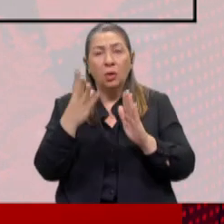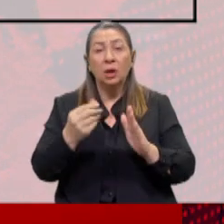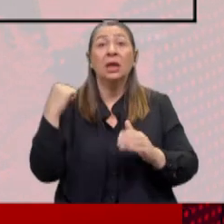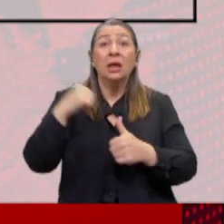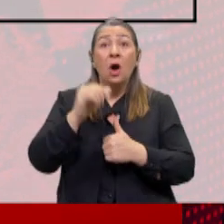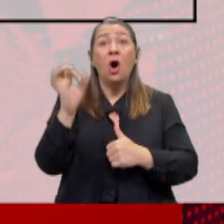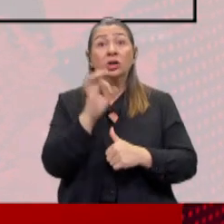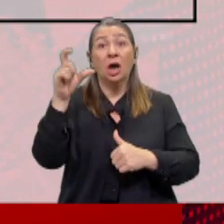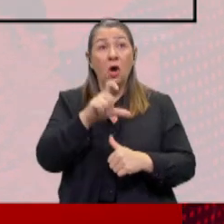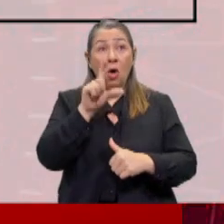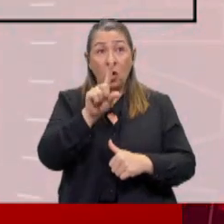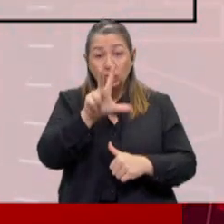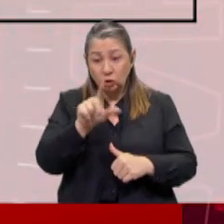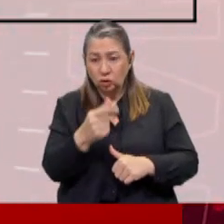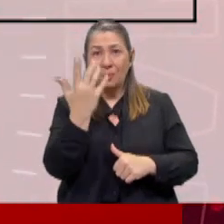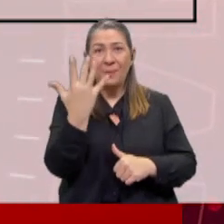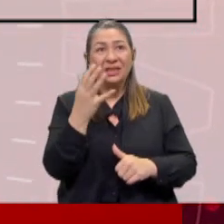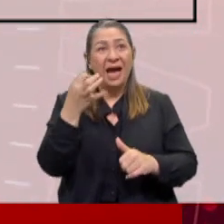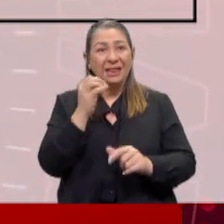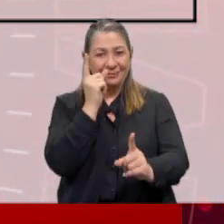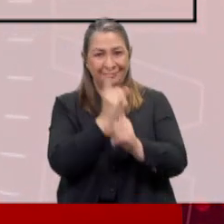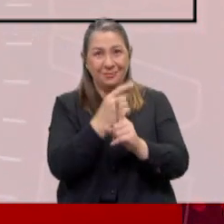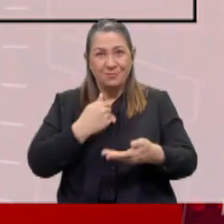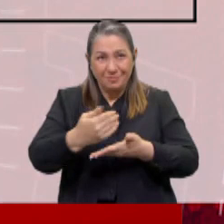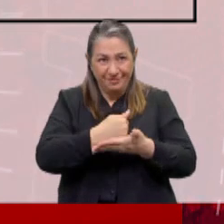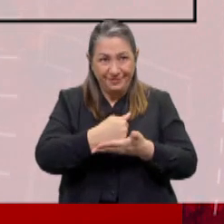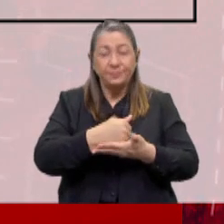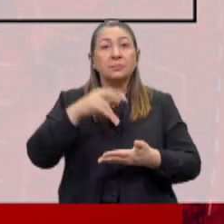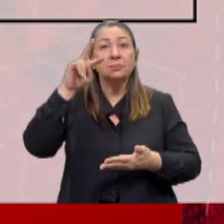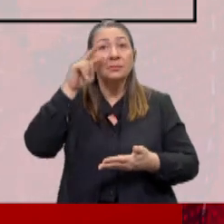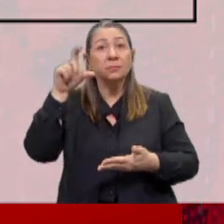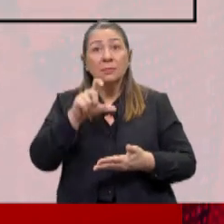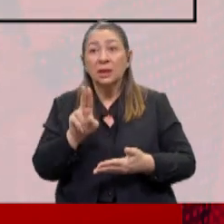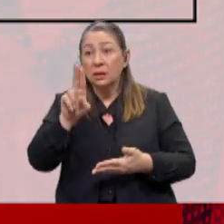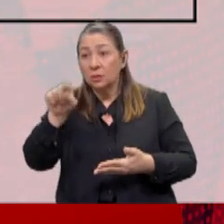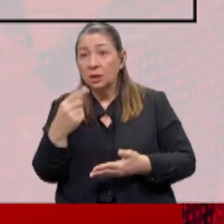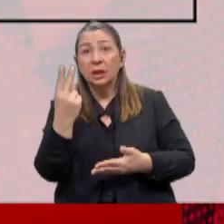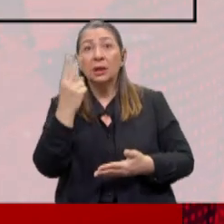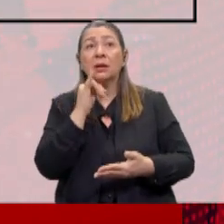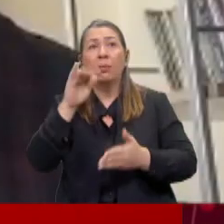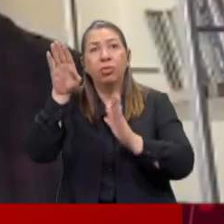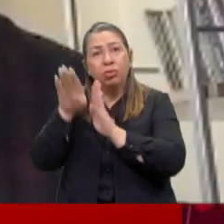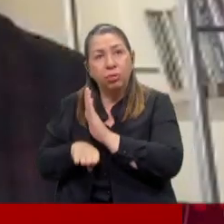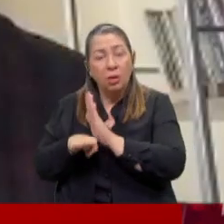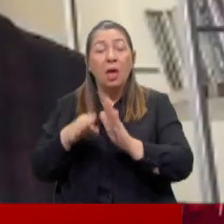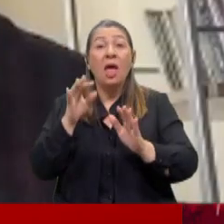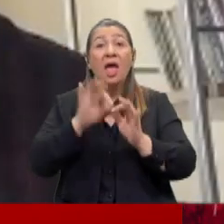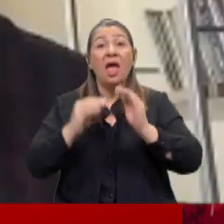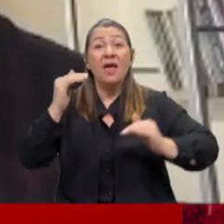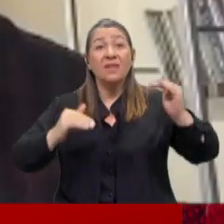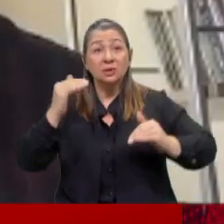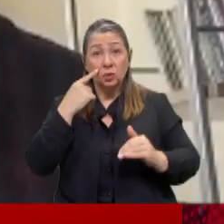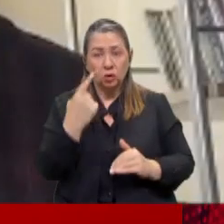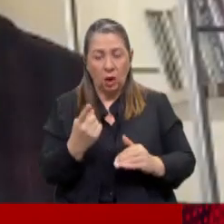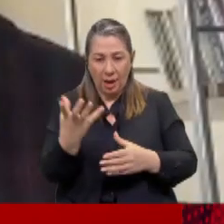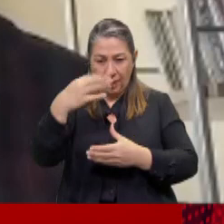Ocak ayında 13.5 gram altına denk gelen gelirimiz Aralık ayı için 7.2 grama geriledi. Enflasyon oranı